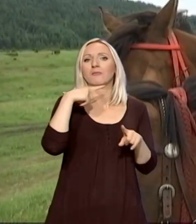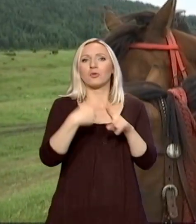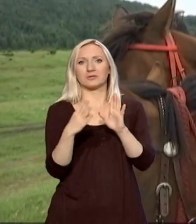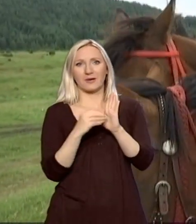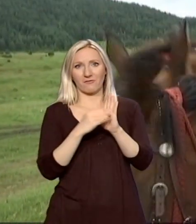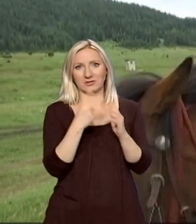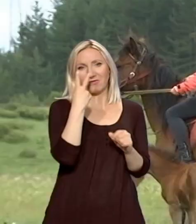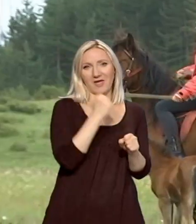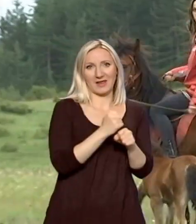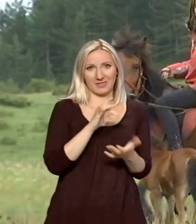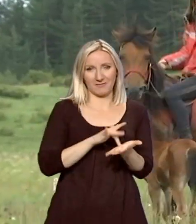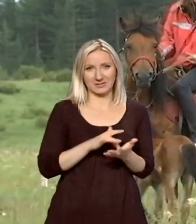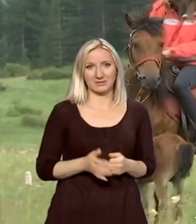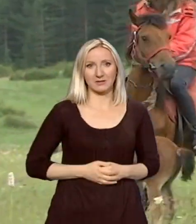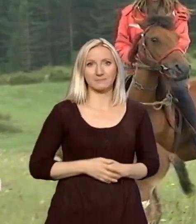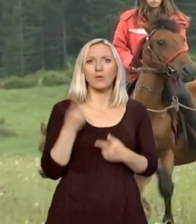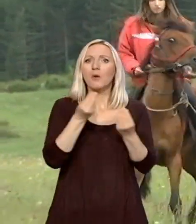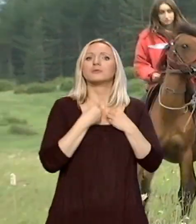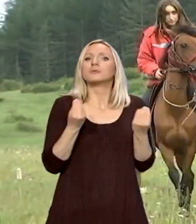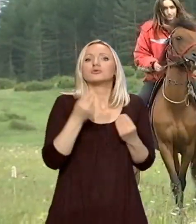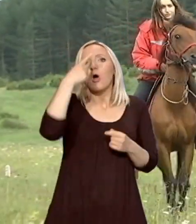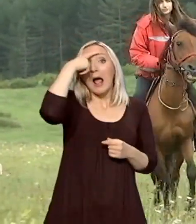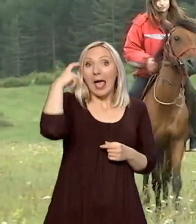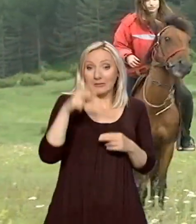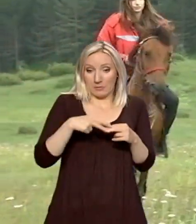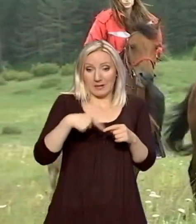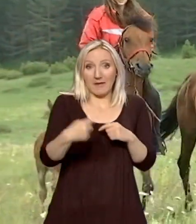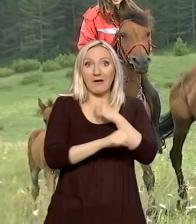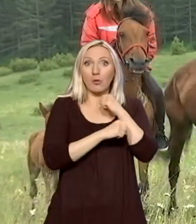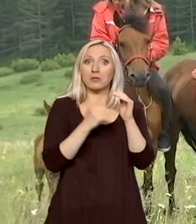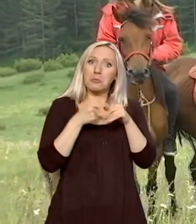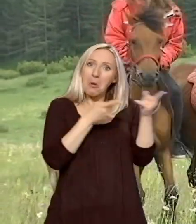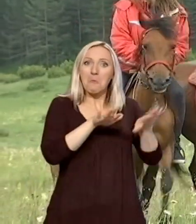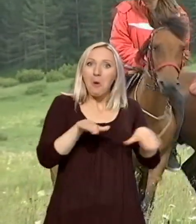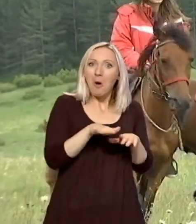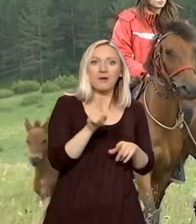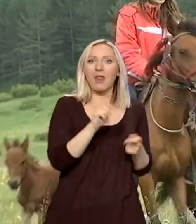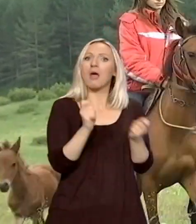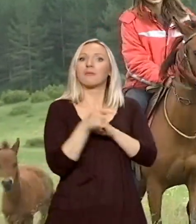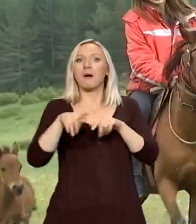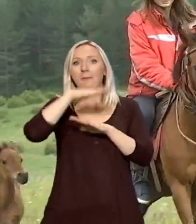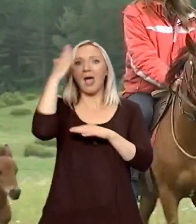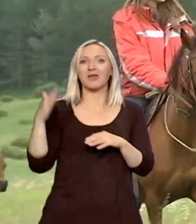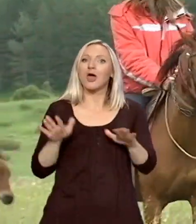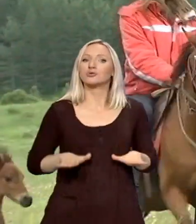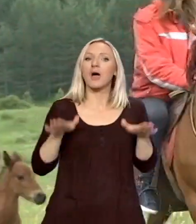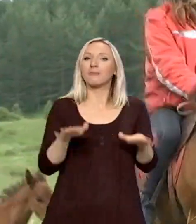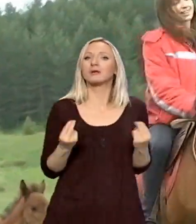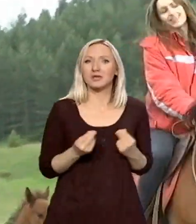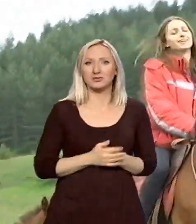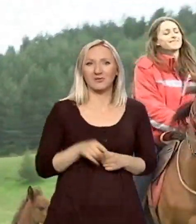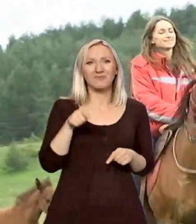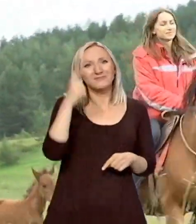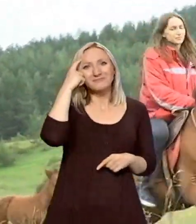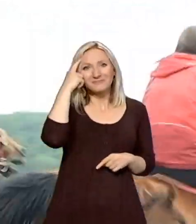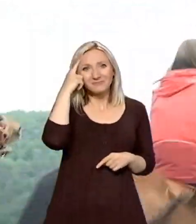na 2 radna mjesta. Priča nam i zašto leto pred polazak na fakultet, umjesto na Primorju, provodi na Žabljaku. Ovdje je mentalitet mnogo